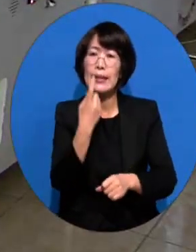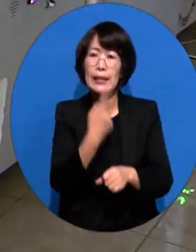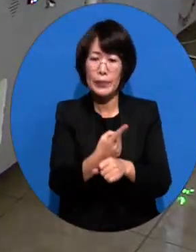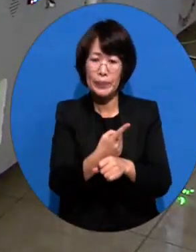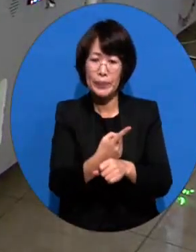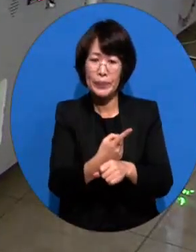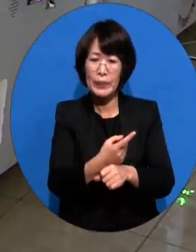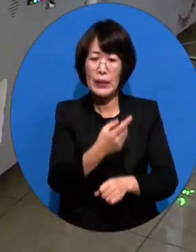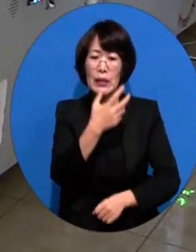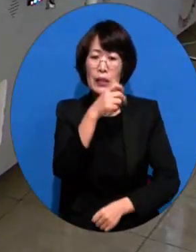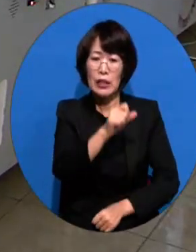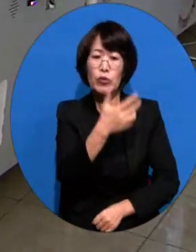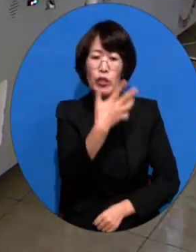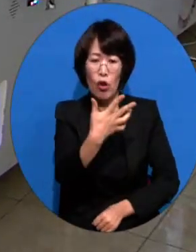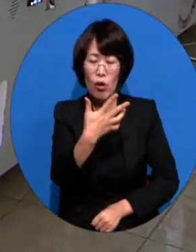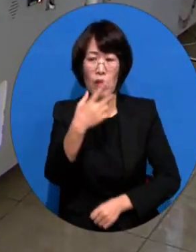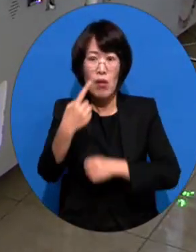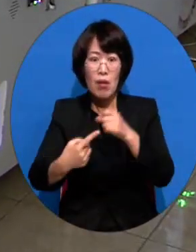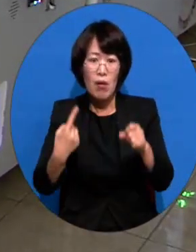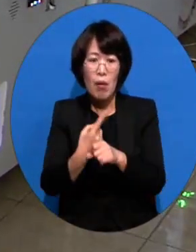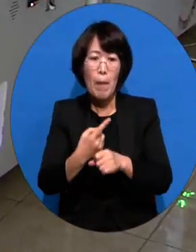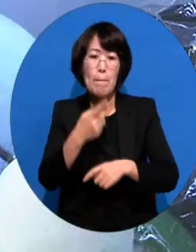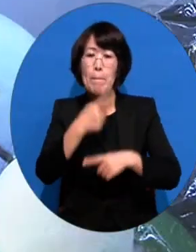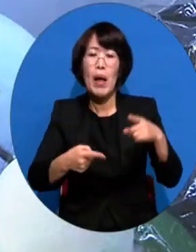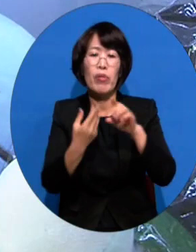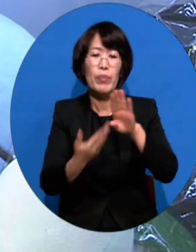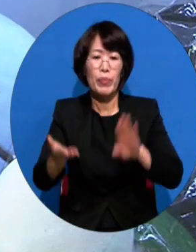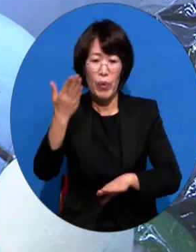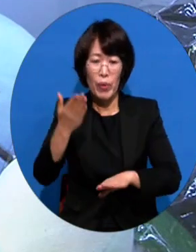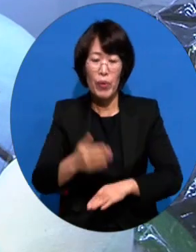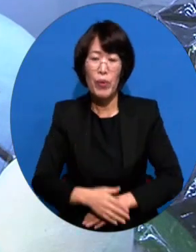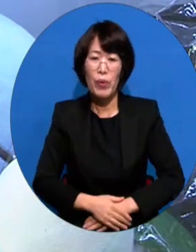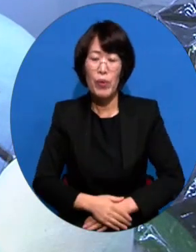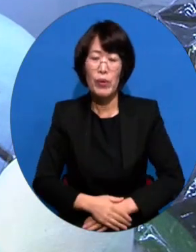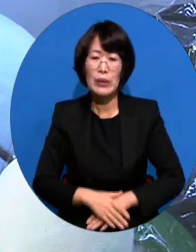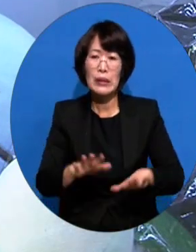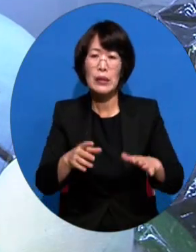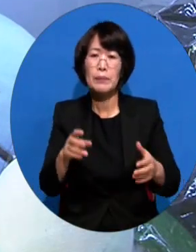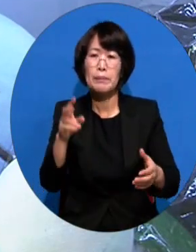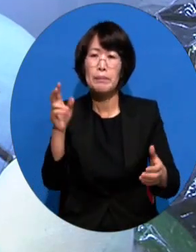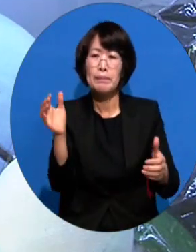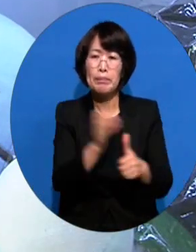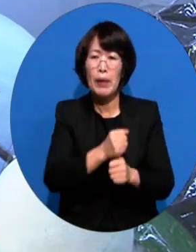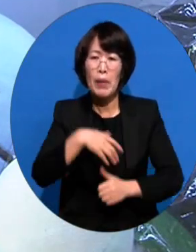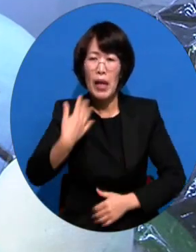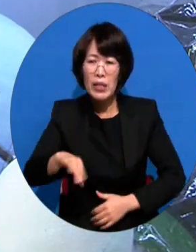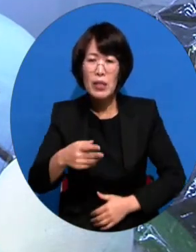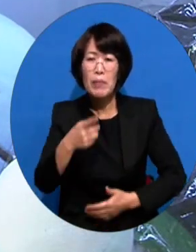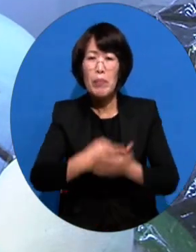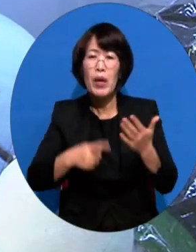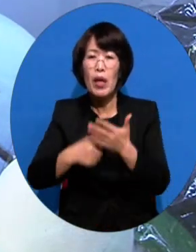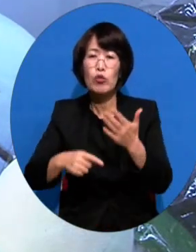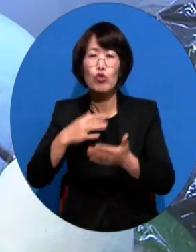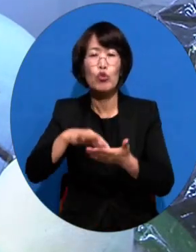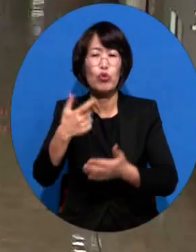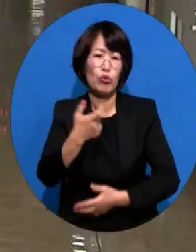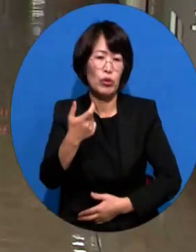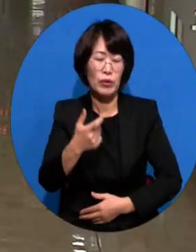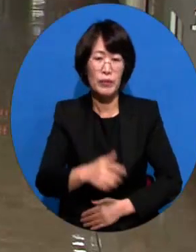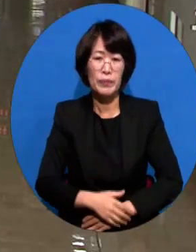2021년 58건이던 게 1년 새 절반 가까이 증가했고 아직 검거하지 못한 절도 피해도 60건에